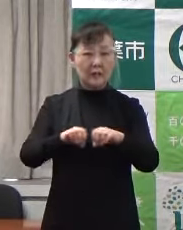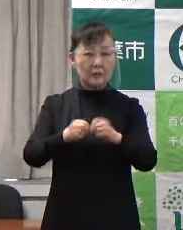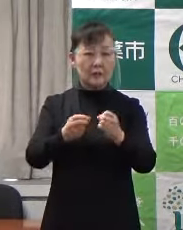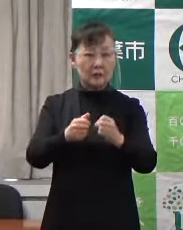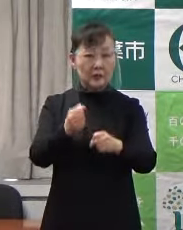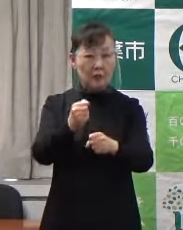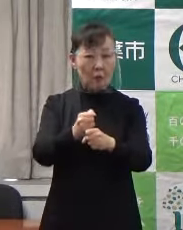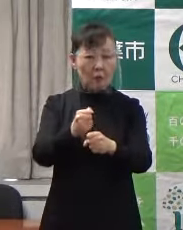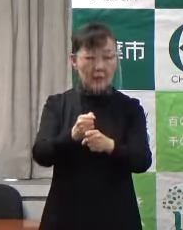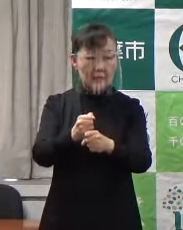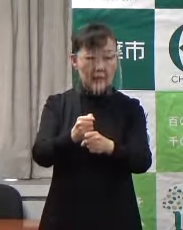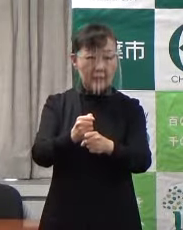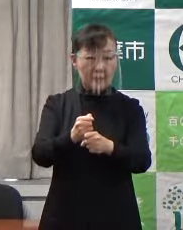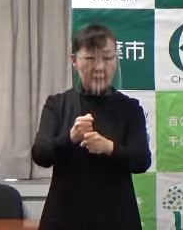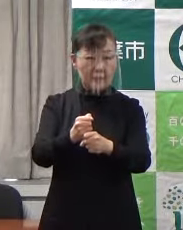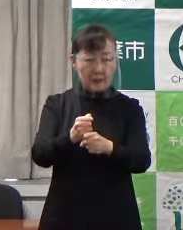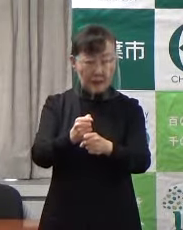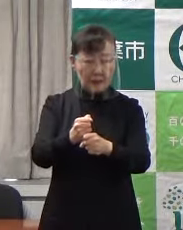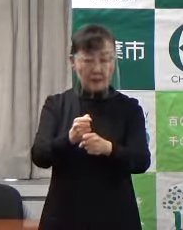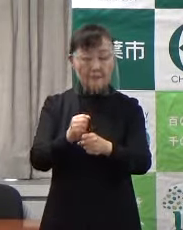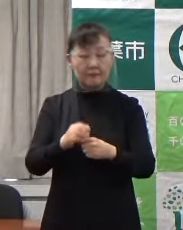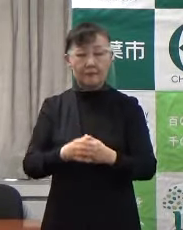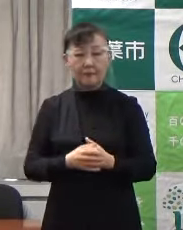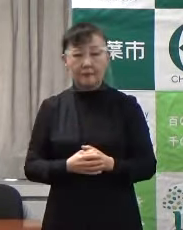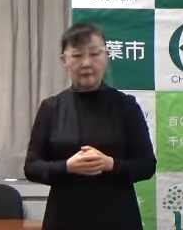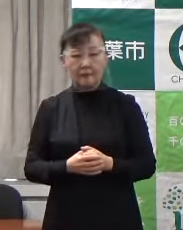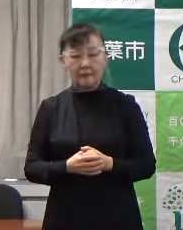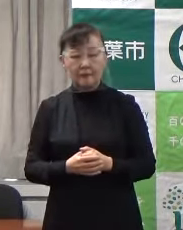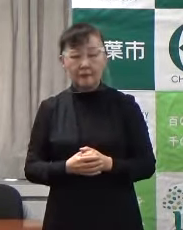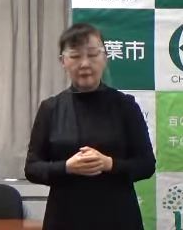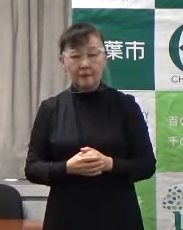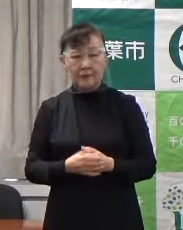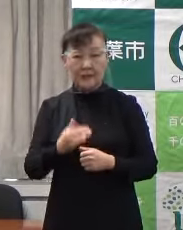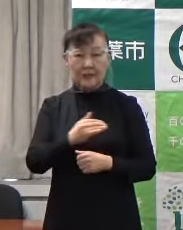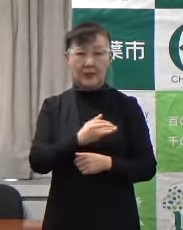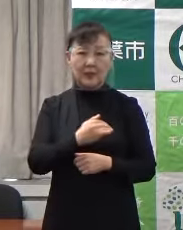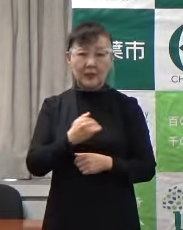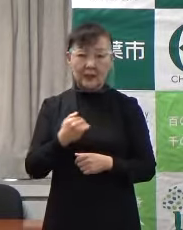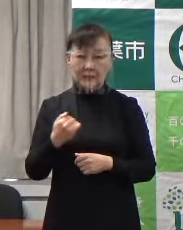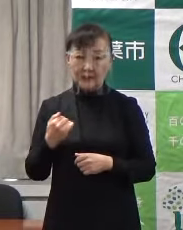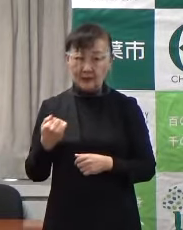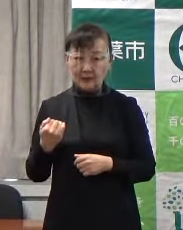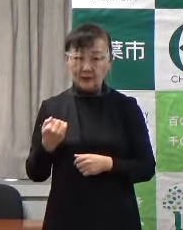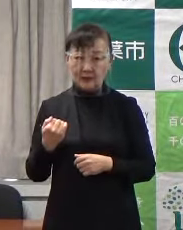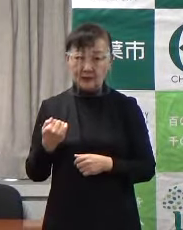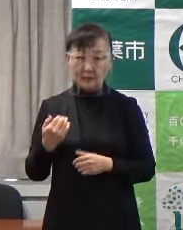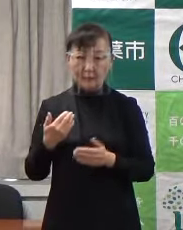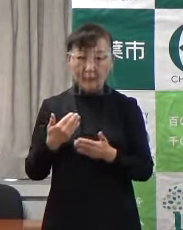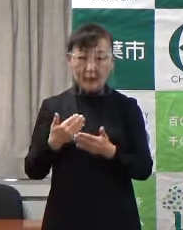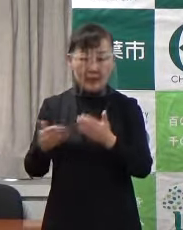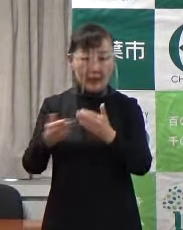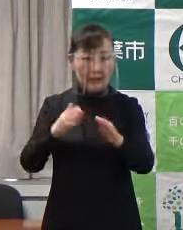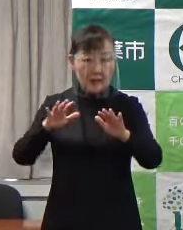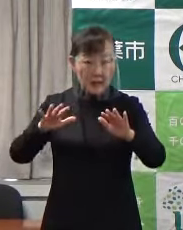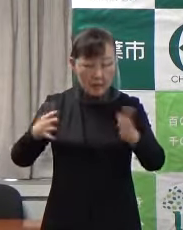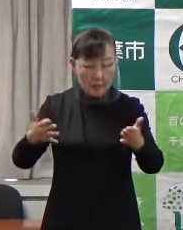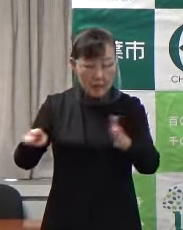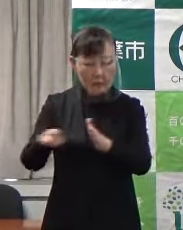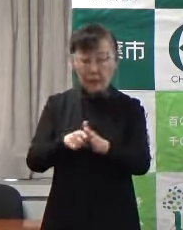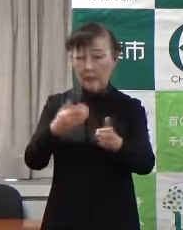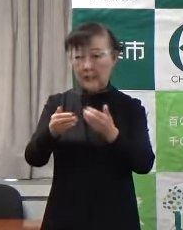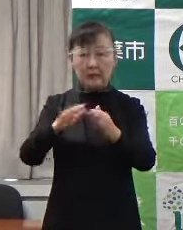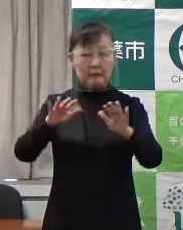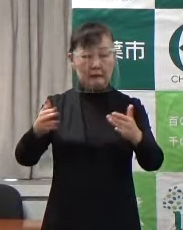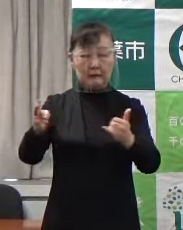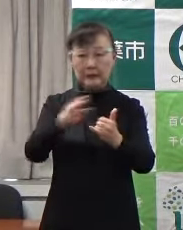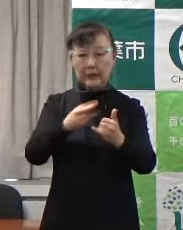成、ご覧になっていただきますと分かる通り、まあ、私たち、経験のなかった災害を